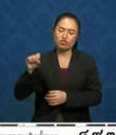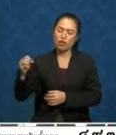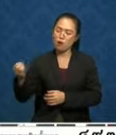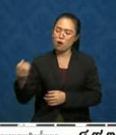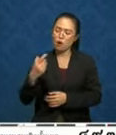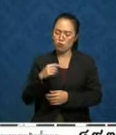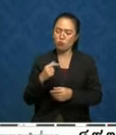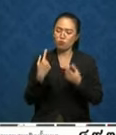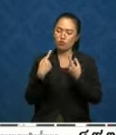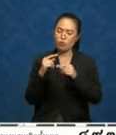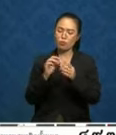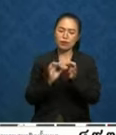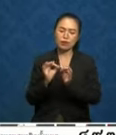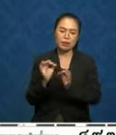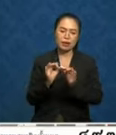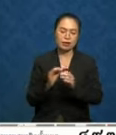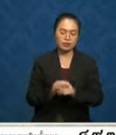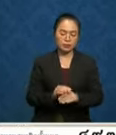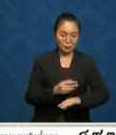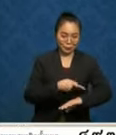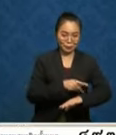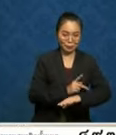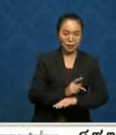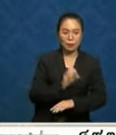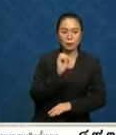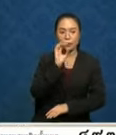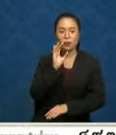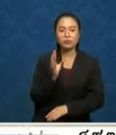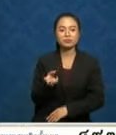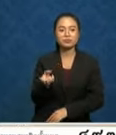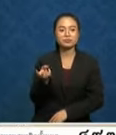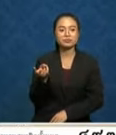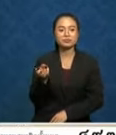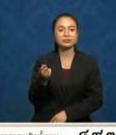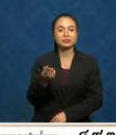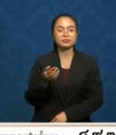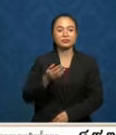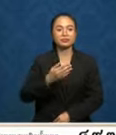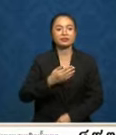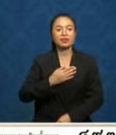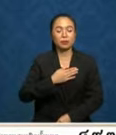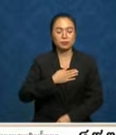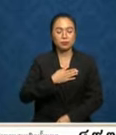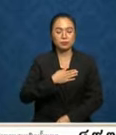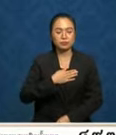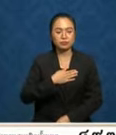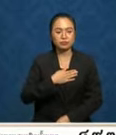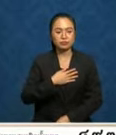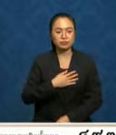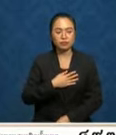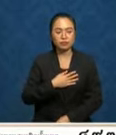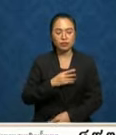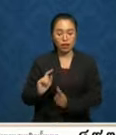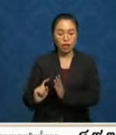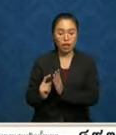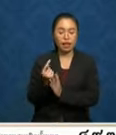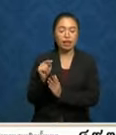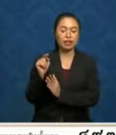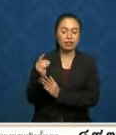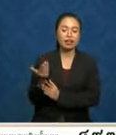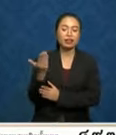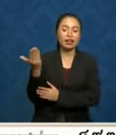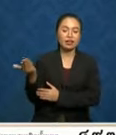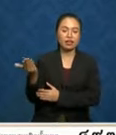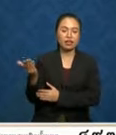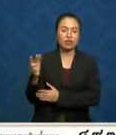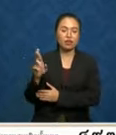มนตรีครับ ครับผม คือท่านก็ได้เขาเรียกว่าได้อภิปรายท่านรัฐมนต